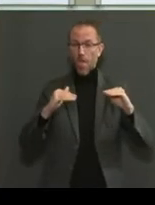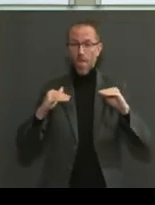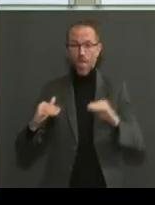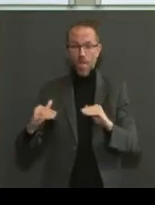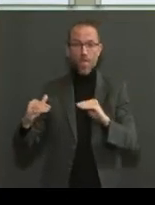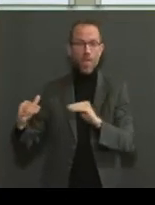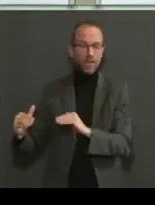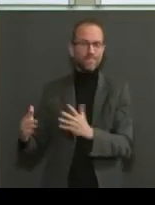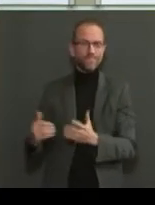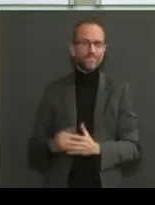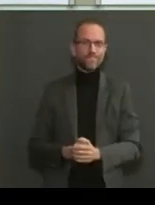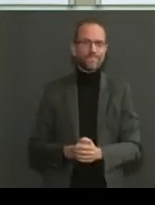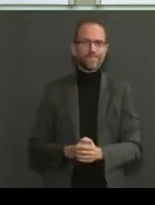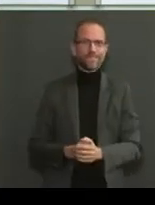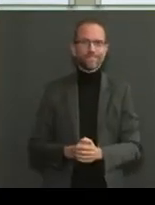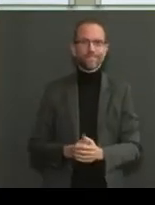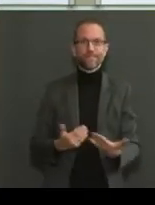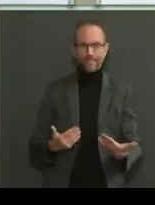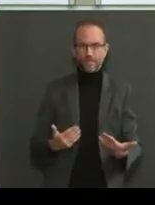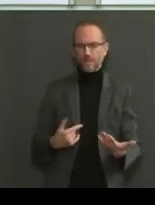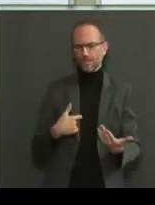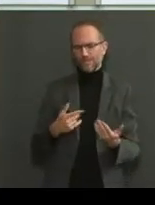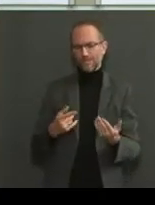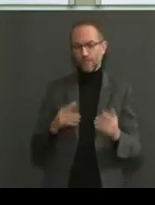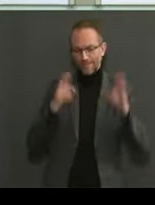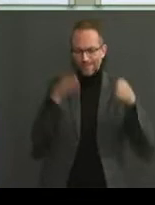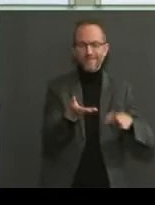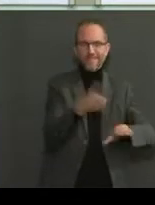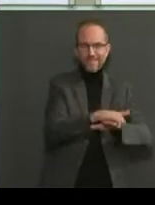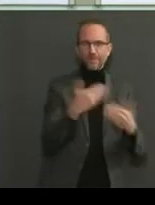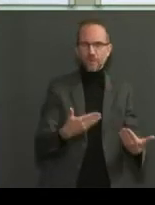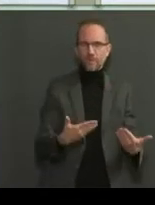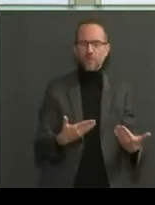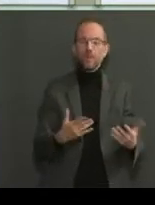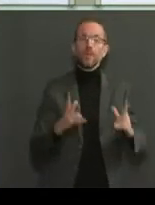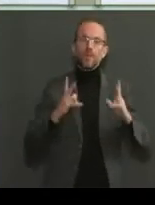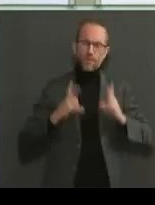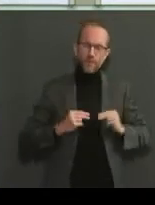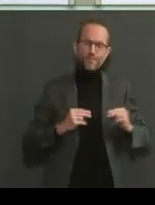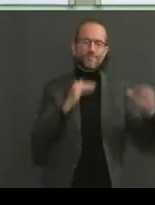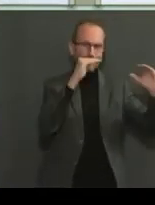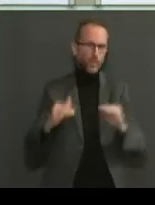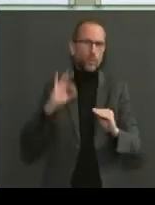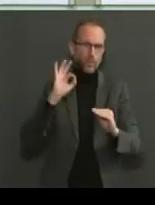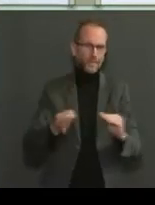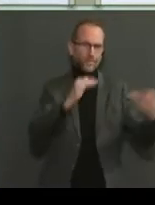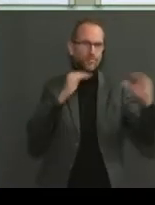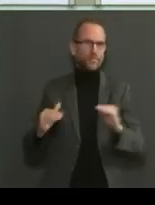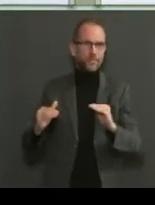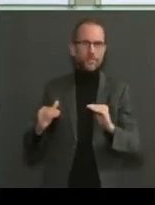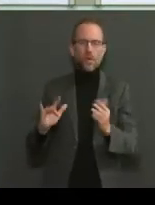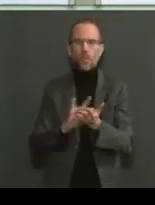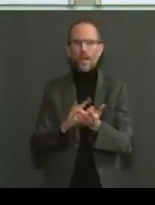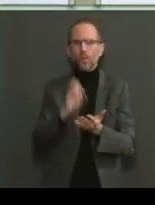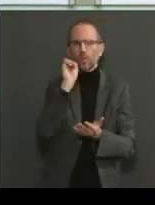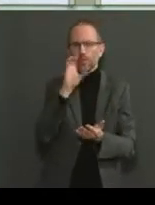Enfin, les décès continuent à diminuer heureusement. En moyenne, 98 décès par